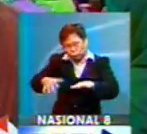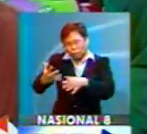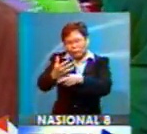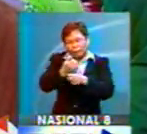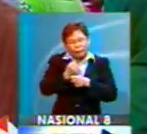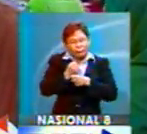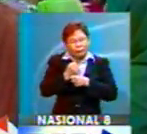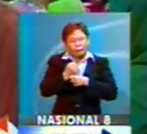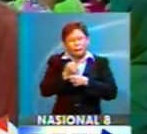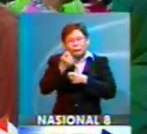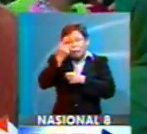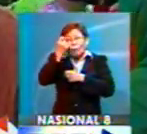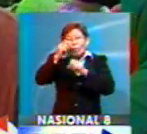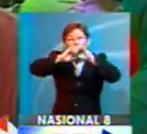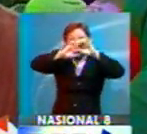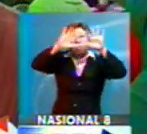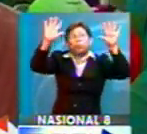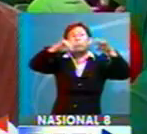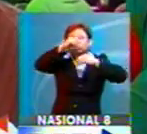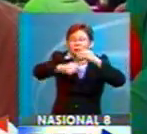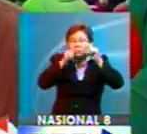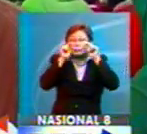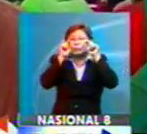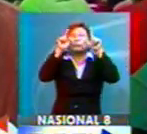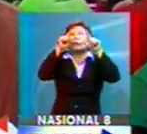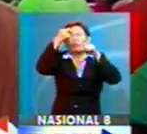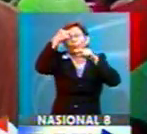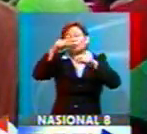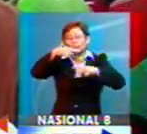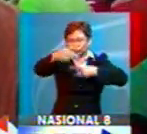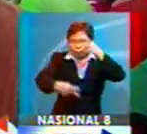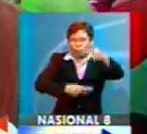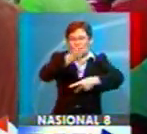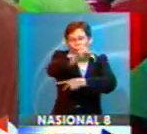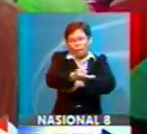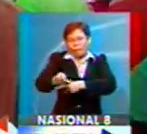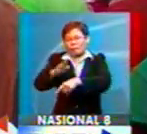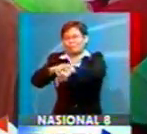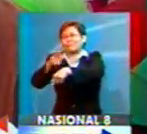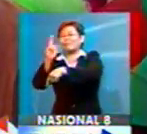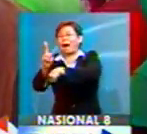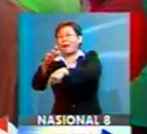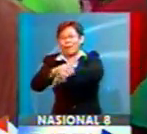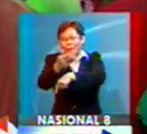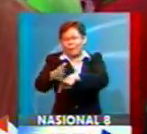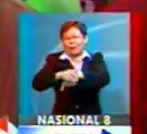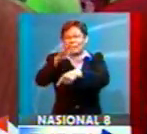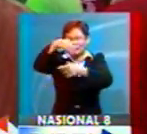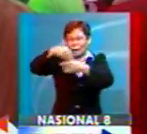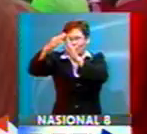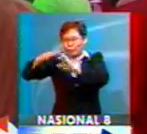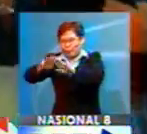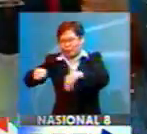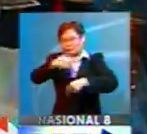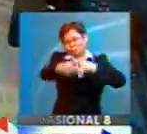mendapat pemahaman yang jelas tentang kesedaran untuk kita semula bahan-bahan yang terpakai yang terdapat di rumah-rumah para